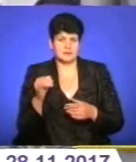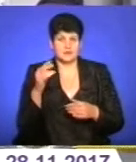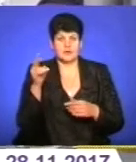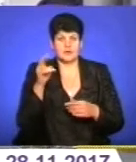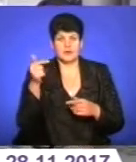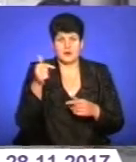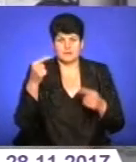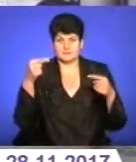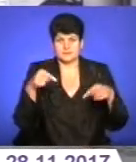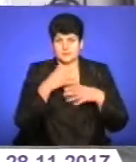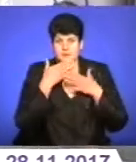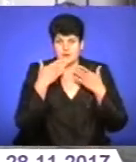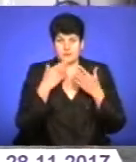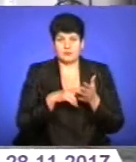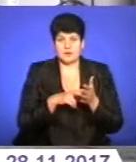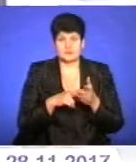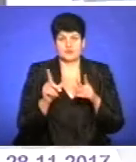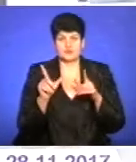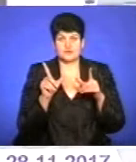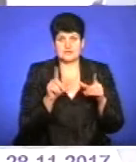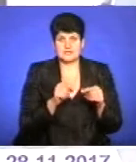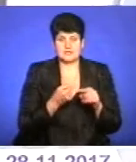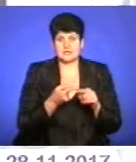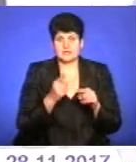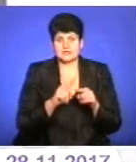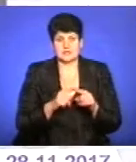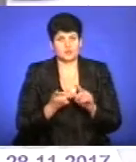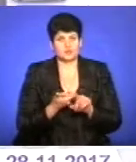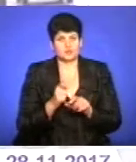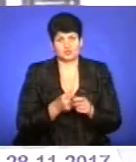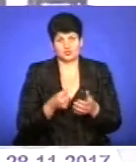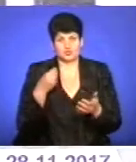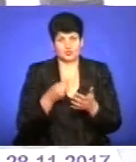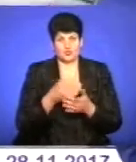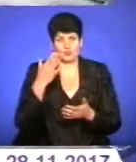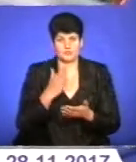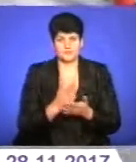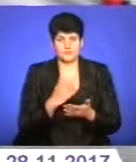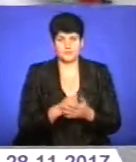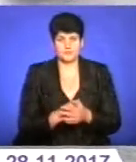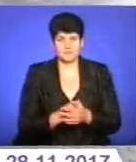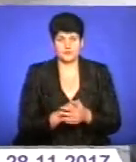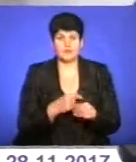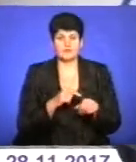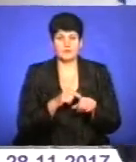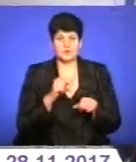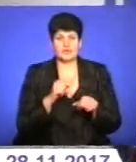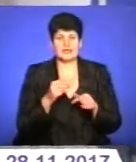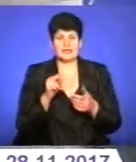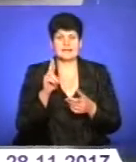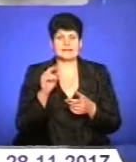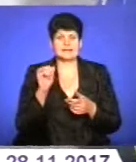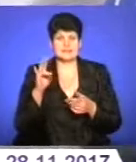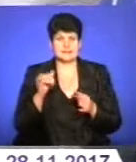Люди побоюються, що їздити власним авто скоро стане надто дорогим задоволенням. Відчули, як ціни зросли, і